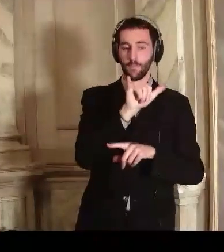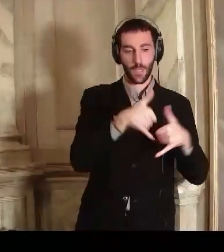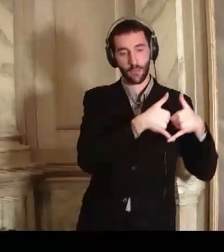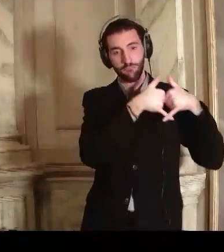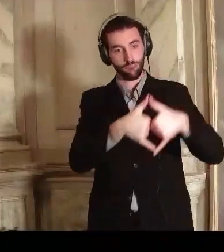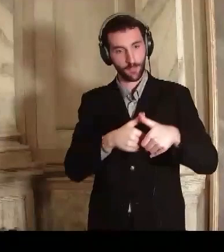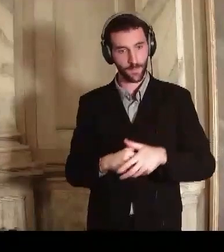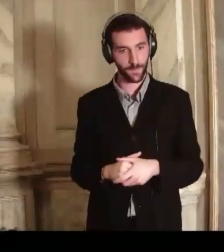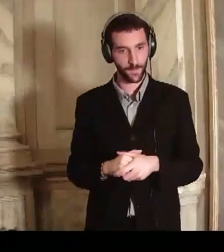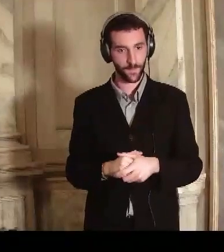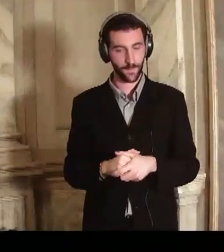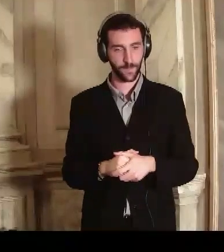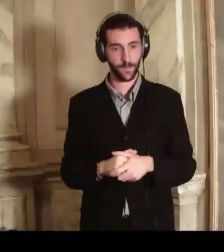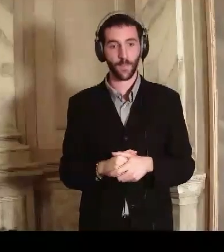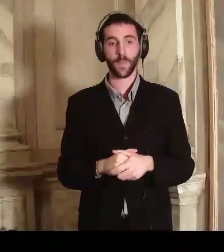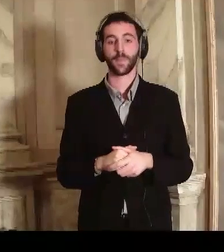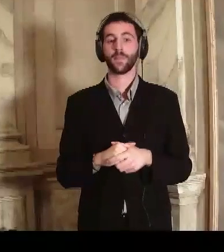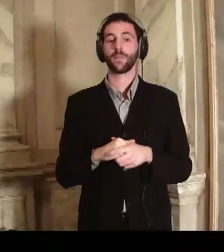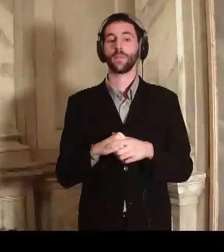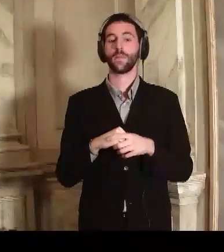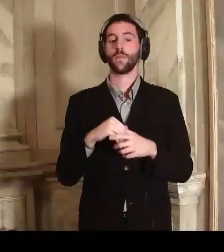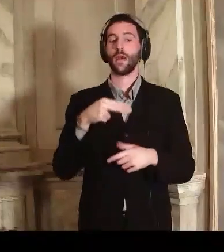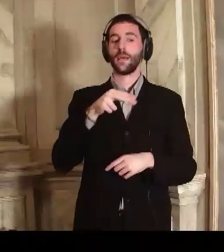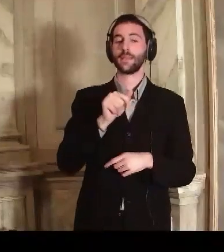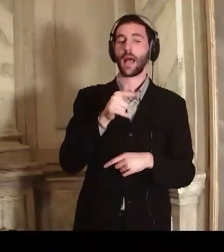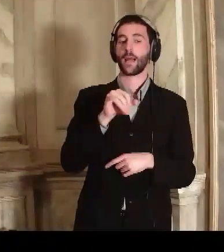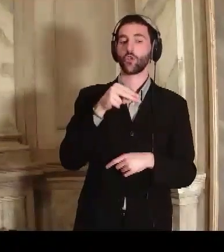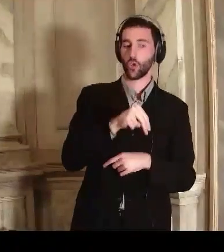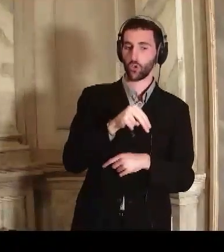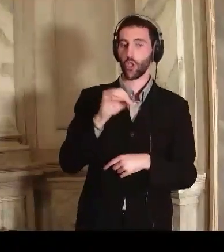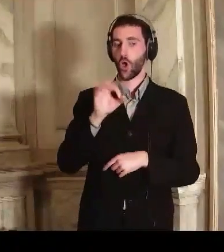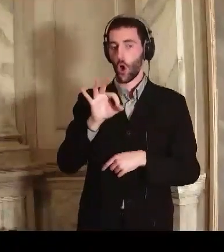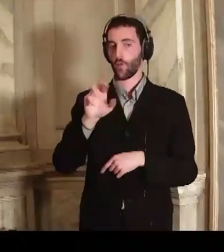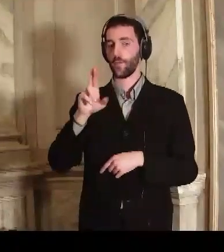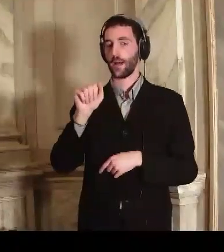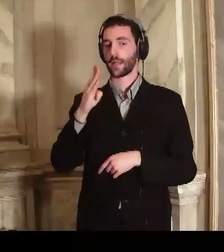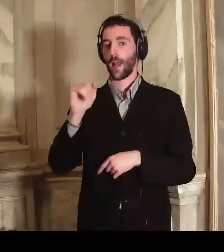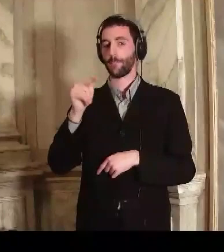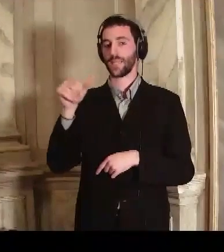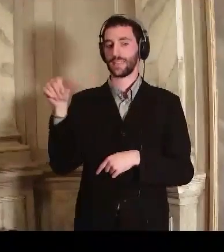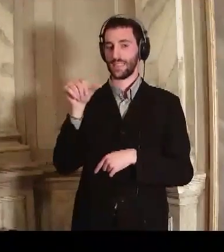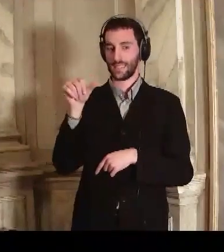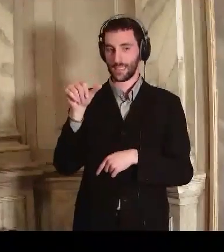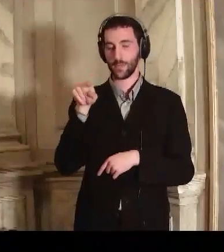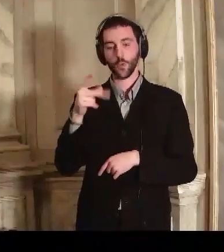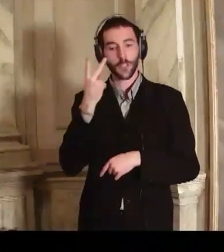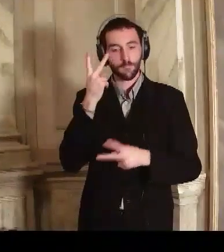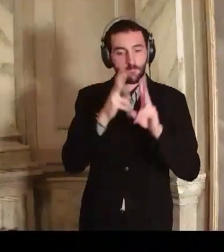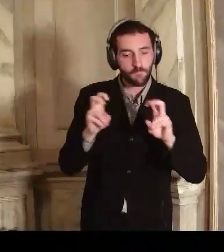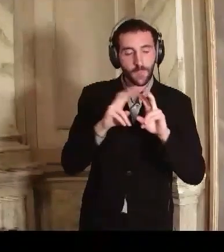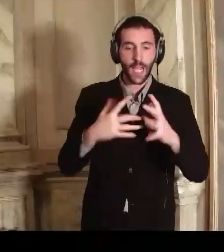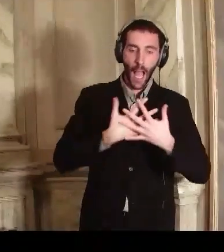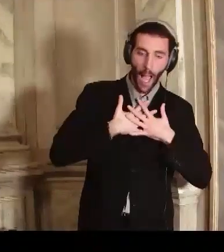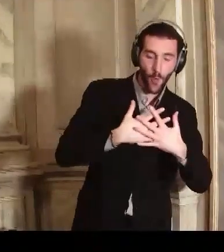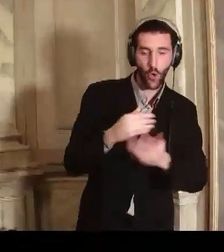David Lang. On the Nature of Rabbits intreccia una vera storia di anime in cerca di connessione, amore e sessualità nei primi anni